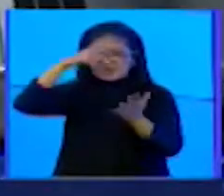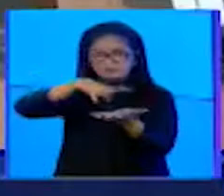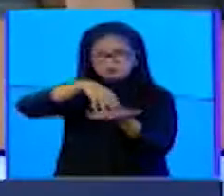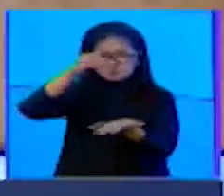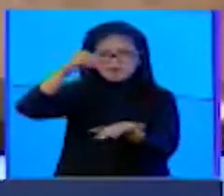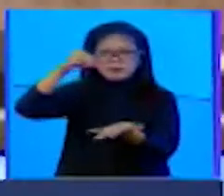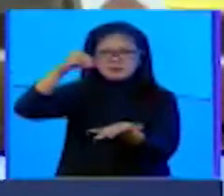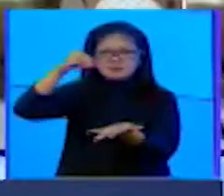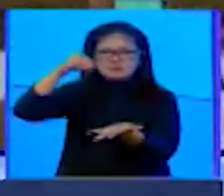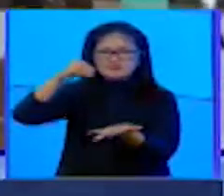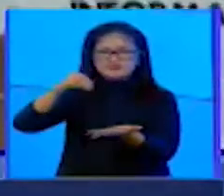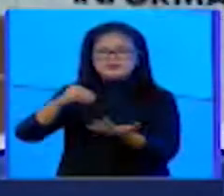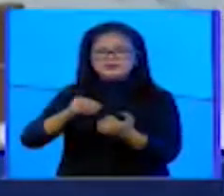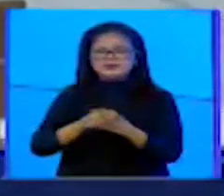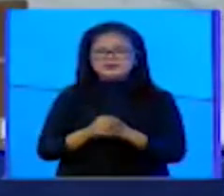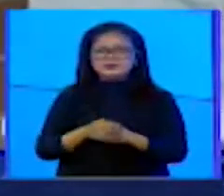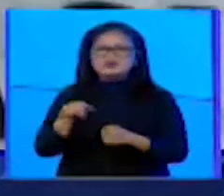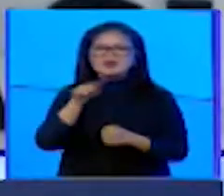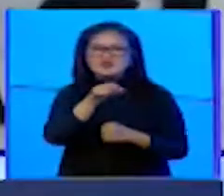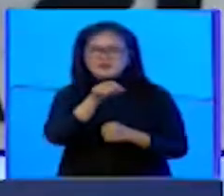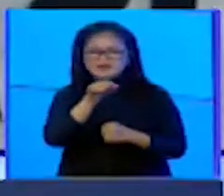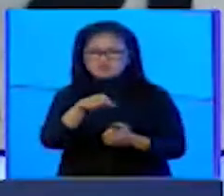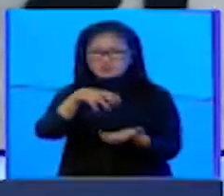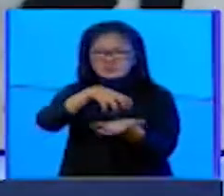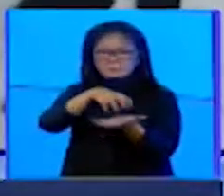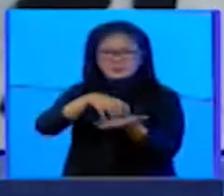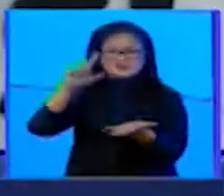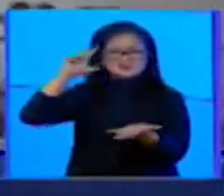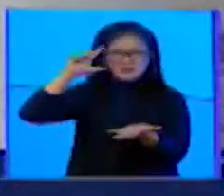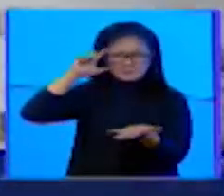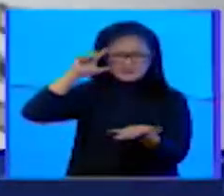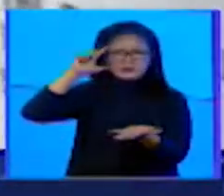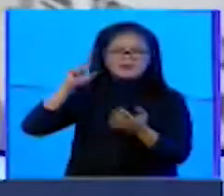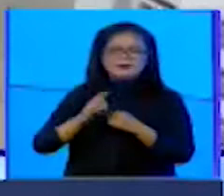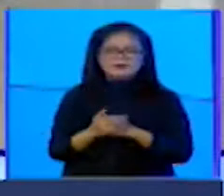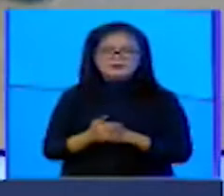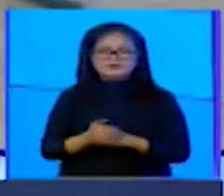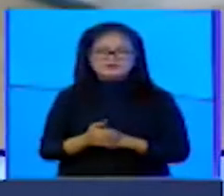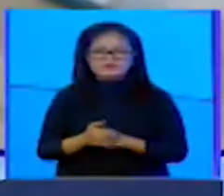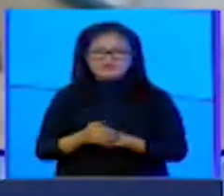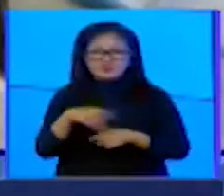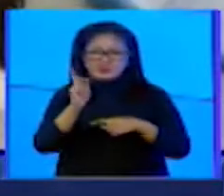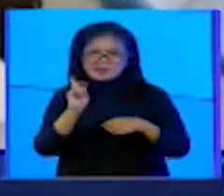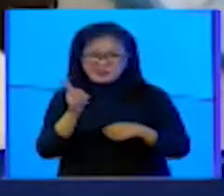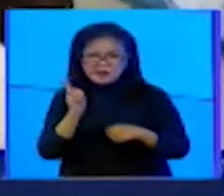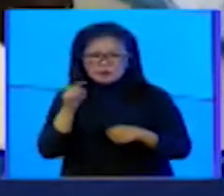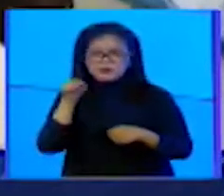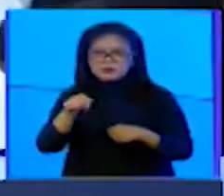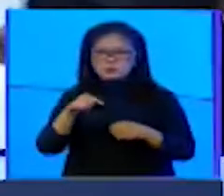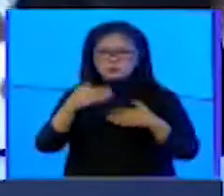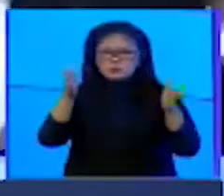rumah sakit pusat Dr. Sarjito itu lokasinya juga di Sleman. Nah kalau ruang-ruang isolasi yang ada